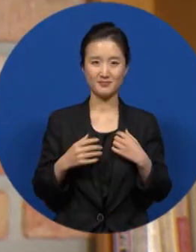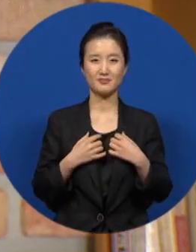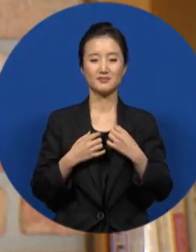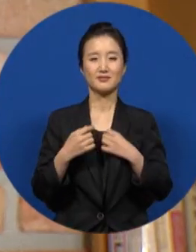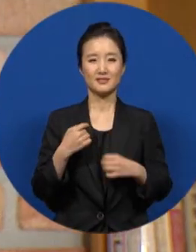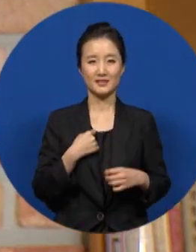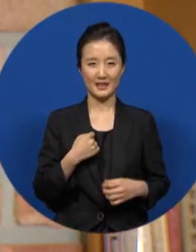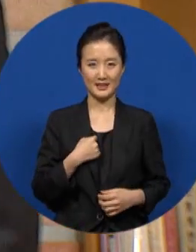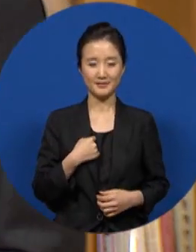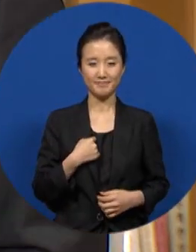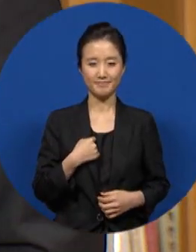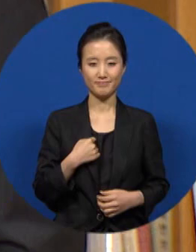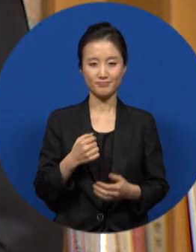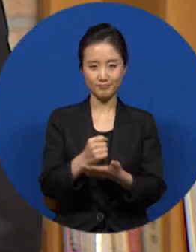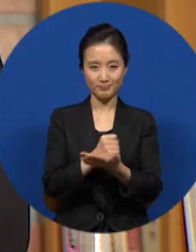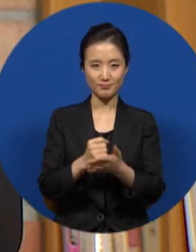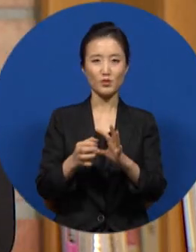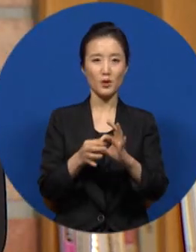그 오늘은